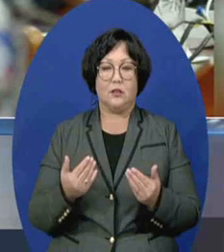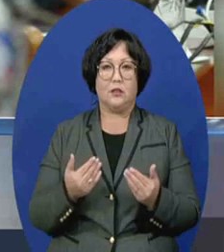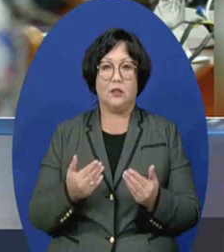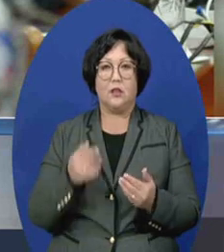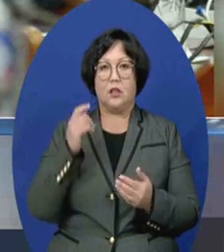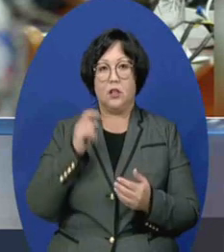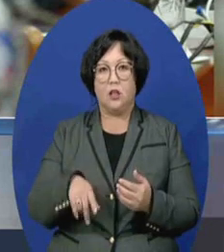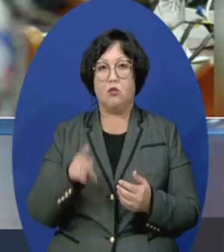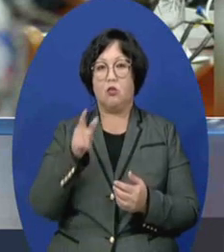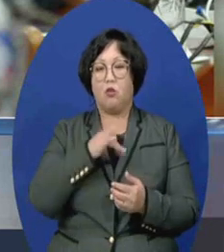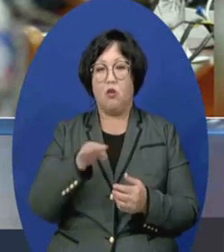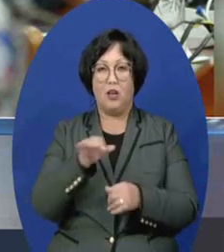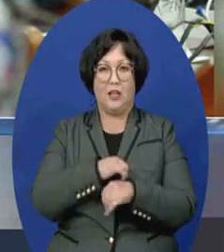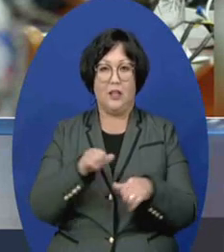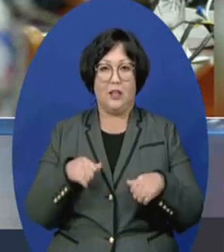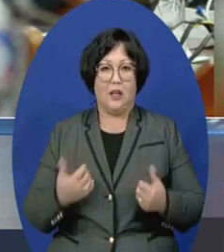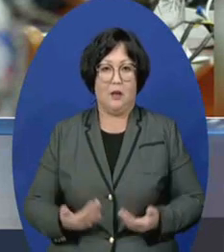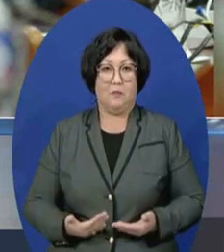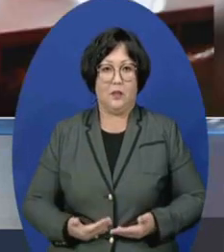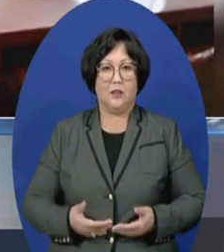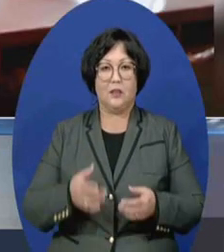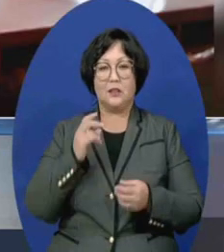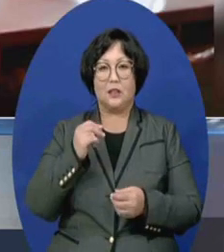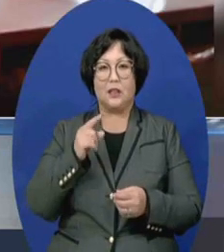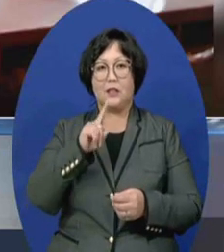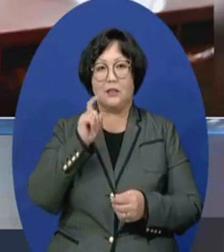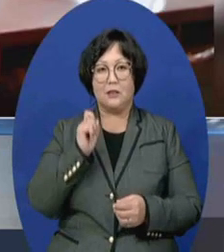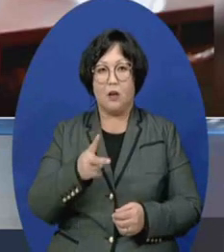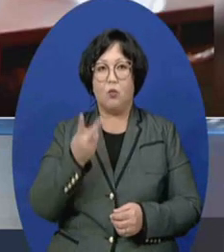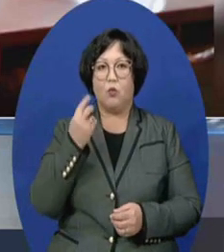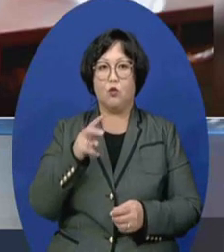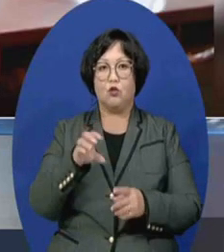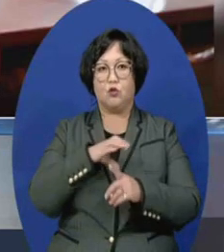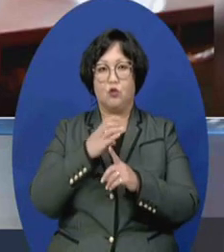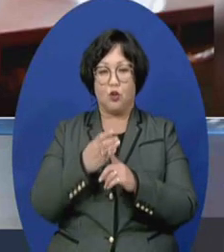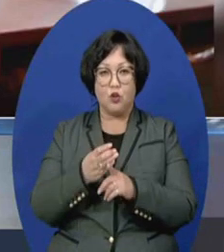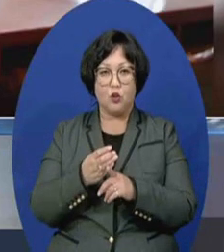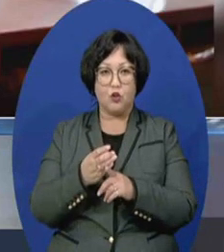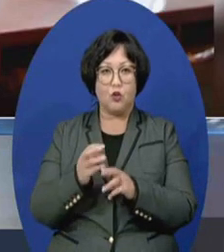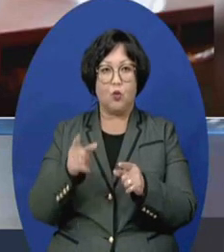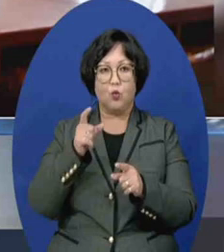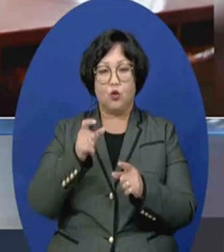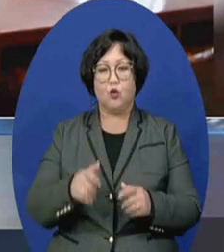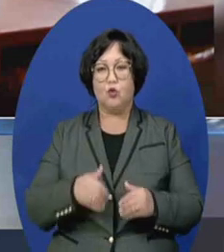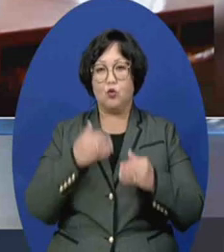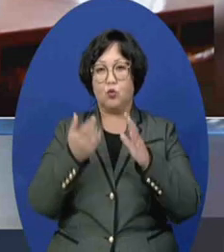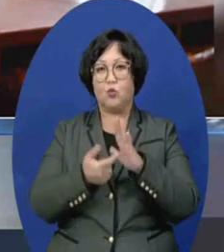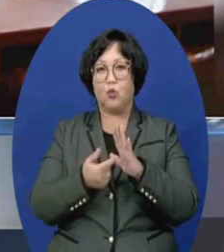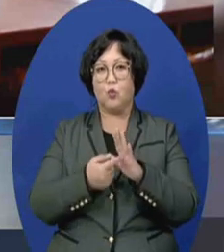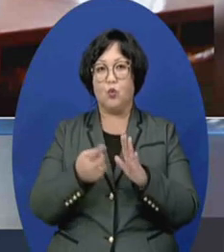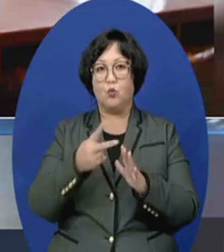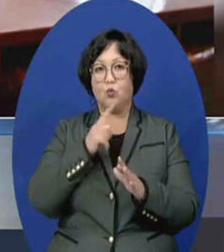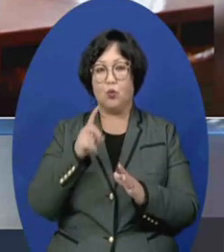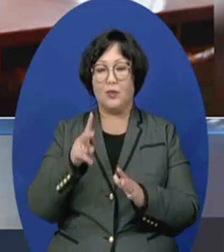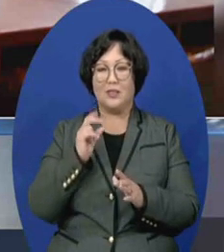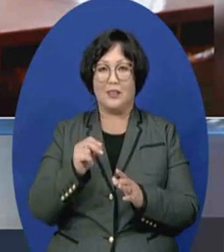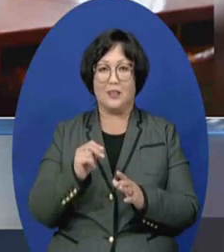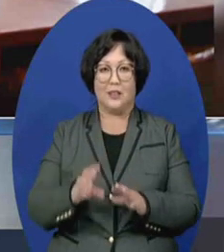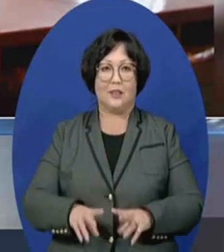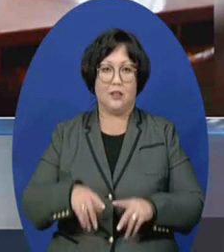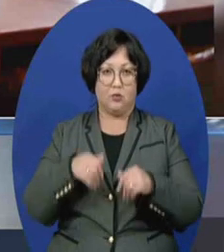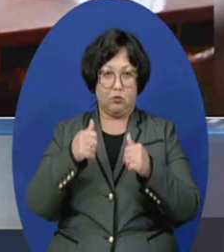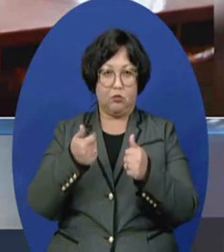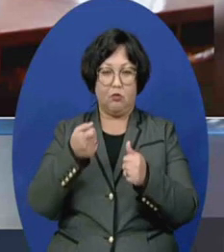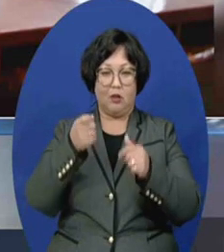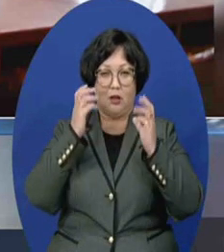үхэлэхтэй. Энэхүү хорооно иргэдийн амьдралын чанар тэдний зан үйл болоод соёлын өөрчлөлт хүний хөгжлийн суур үзүүлэлтүүдийг дээшлүүлэхэд гол